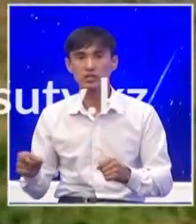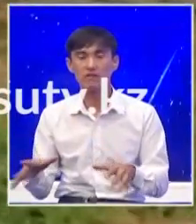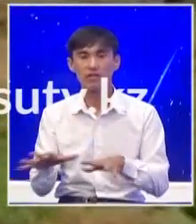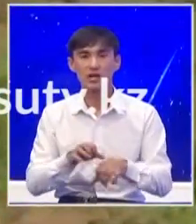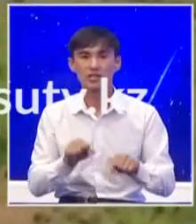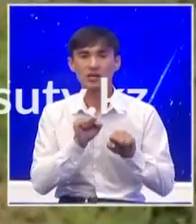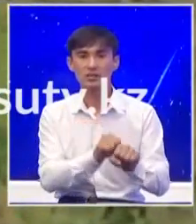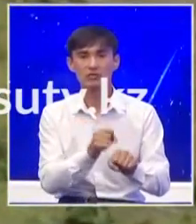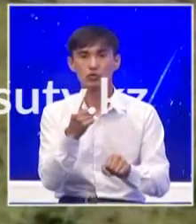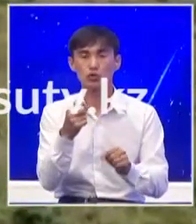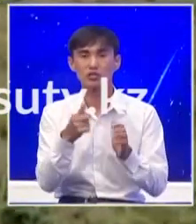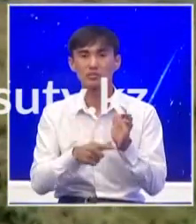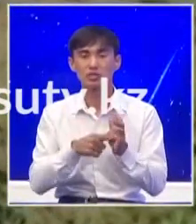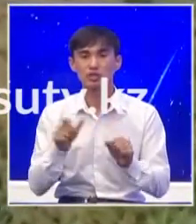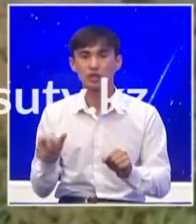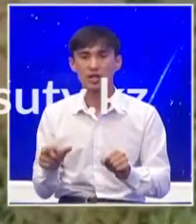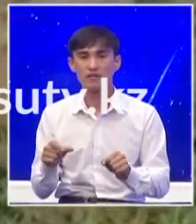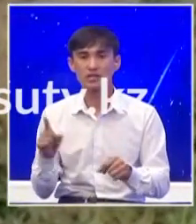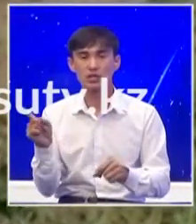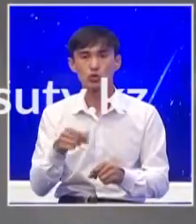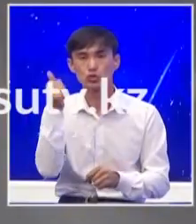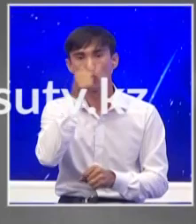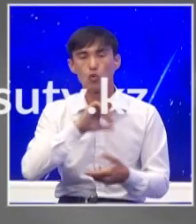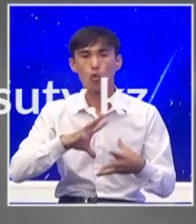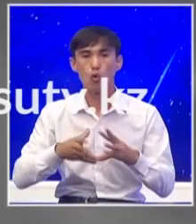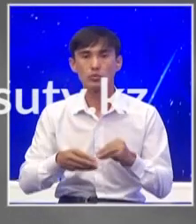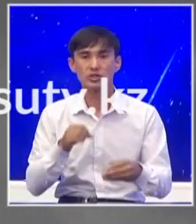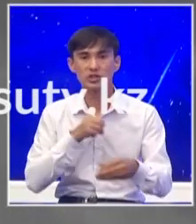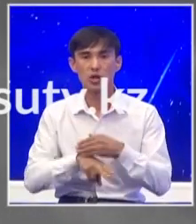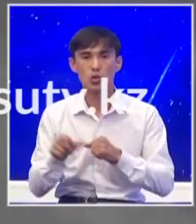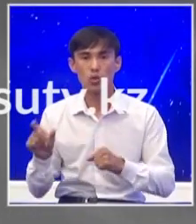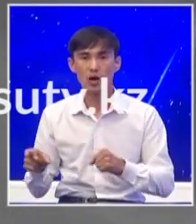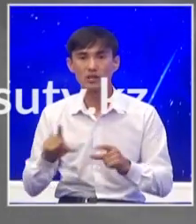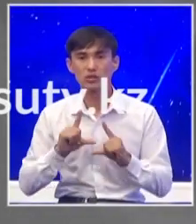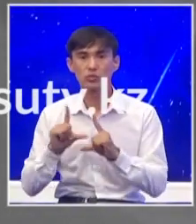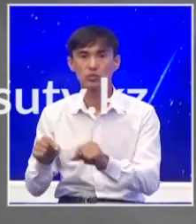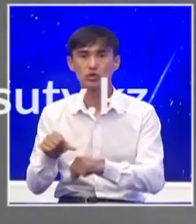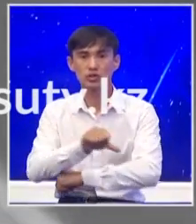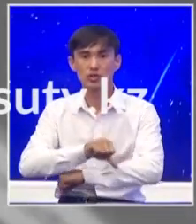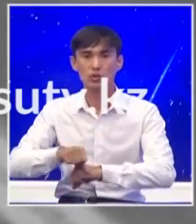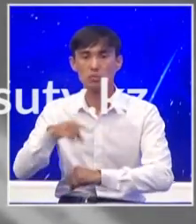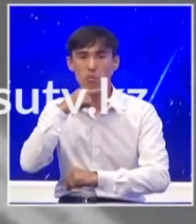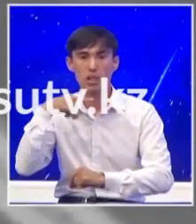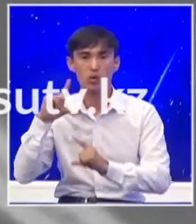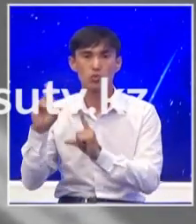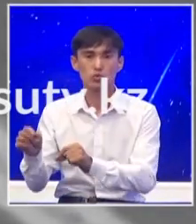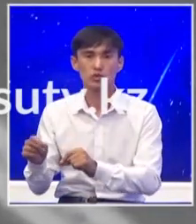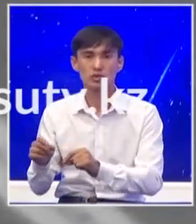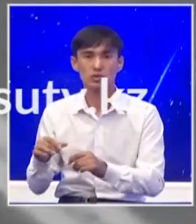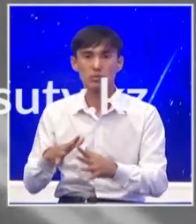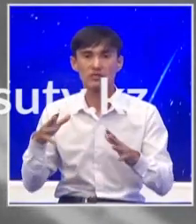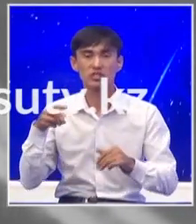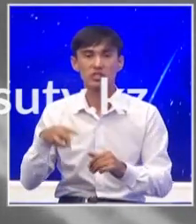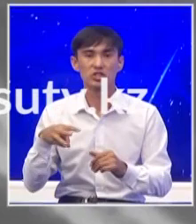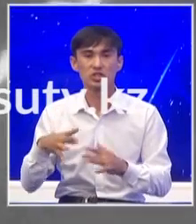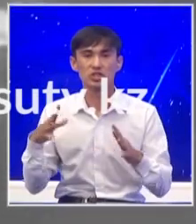остановить 170 человек. За текущий год общее число нелегалов, идущих транзитом с территории Беларуси, уже превысило